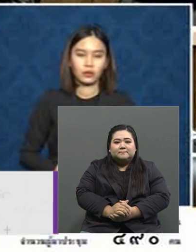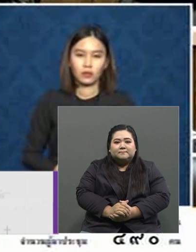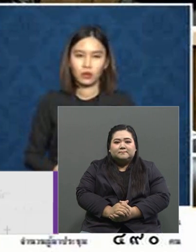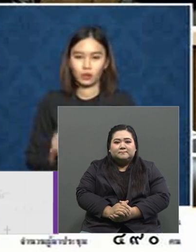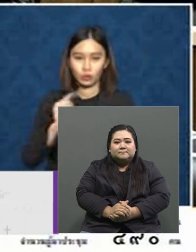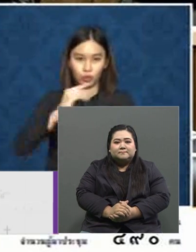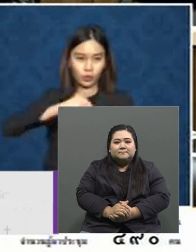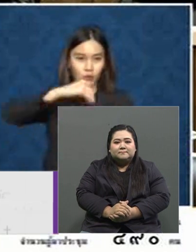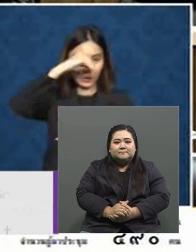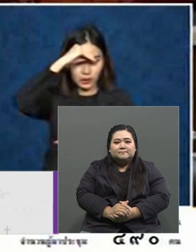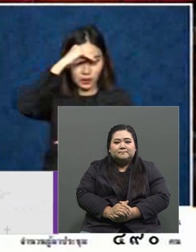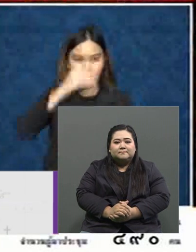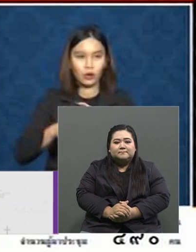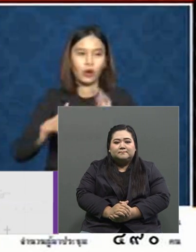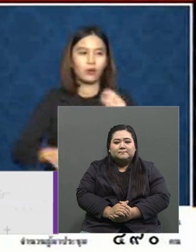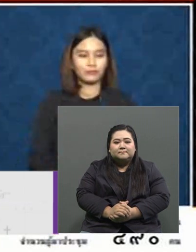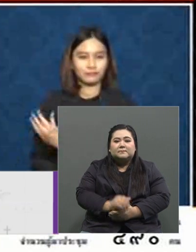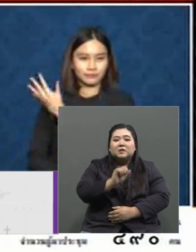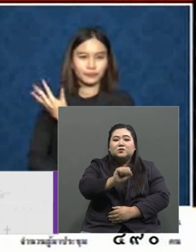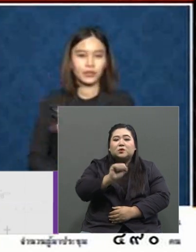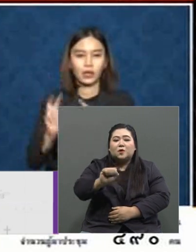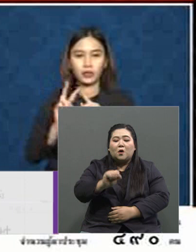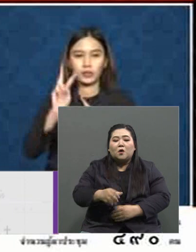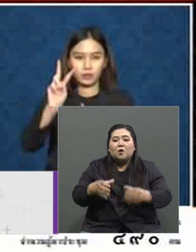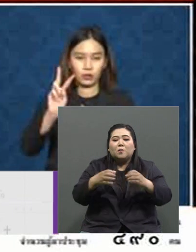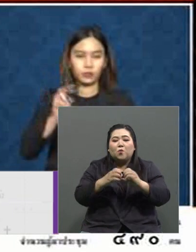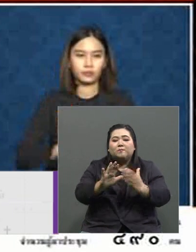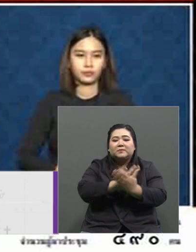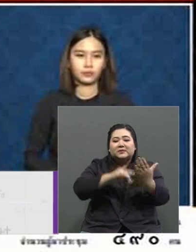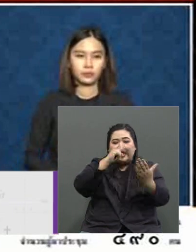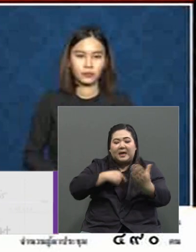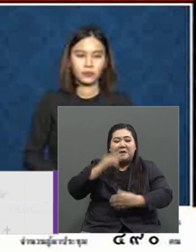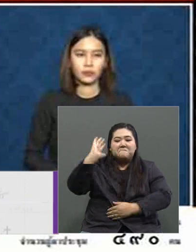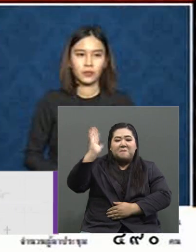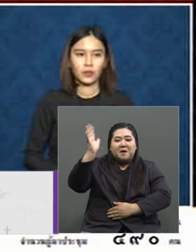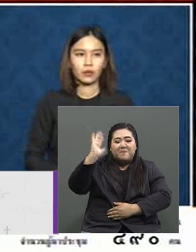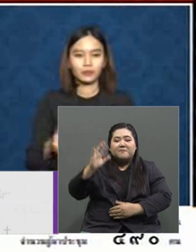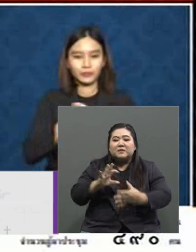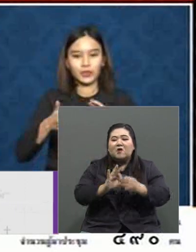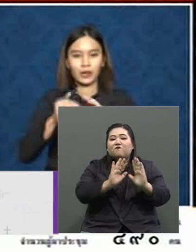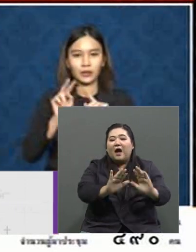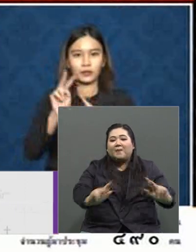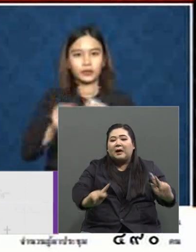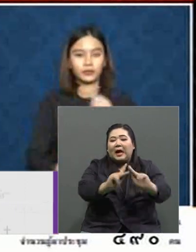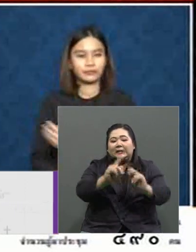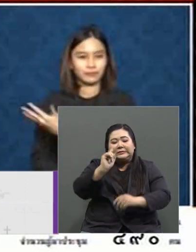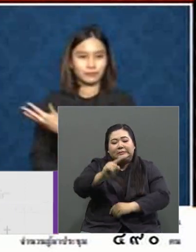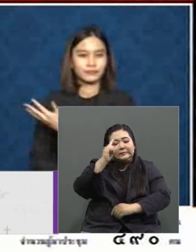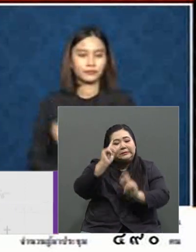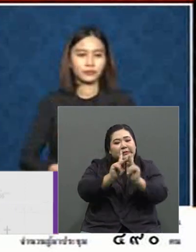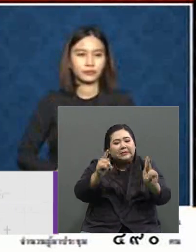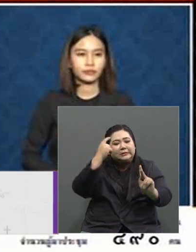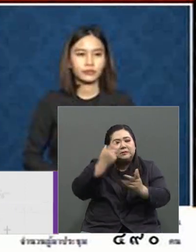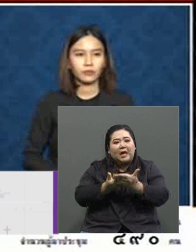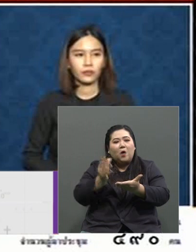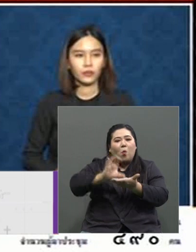ครับนายโสภณซารัมสสพรรคภูมิใจไทยก็มีการอภิปรายฝากไปยังกรรมาธิการพิจารณางบประมาณที่จะตั้งขึ้นว่าขอ